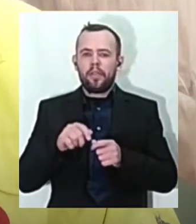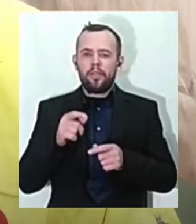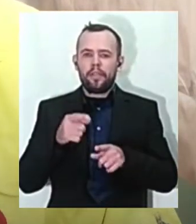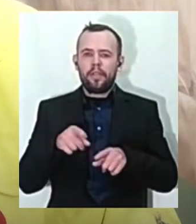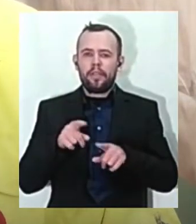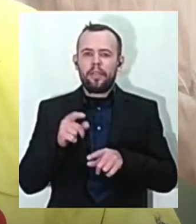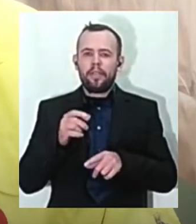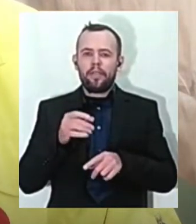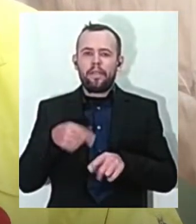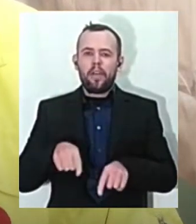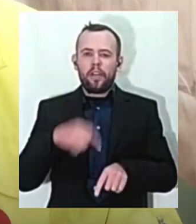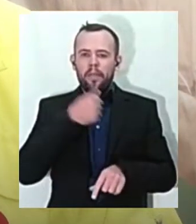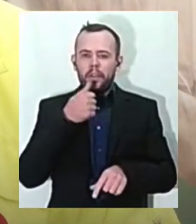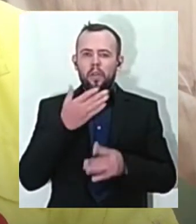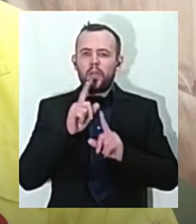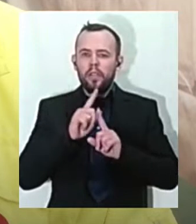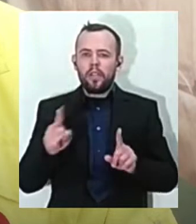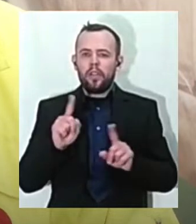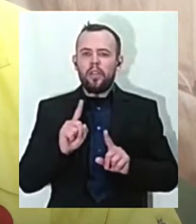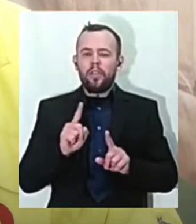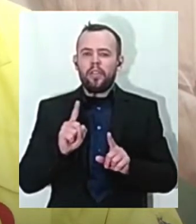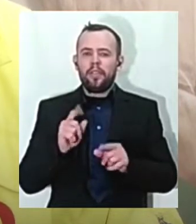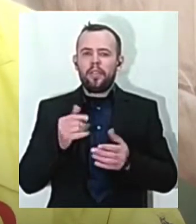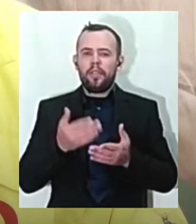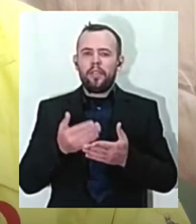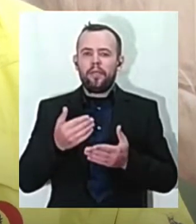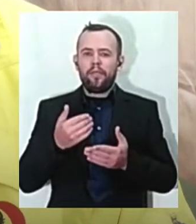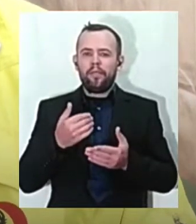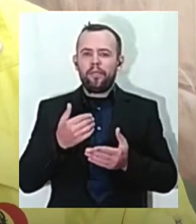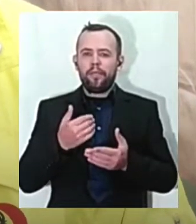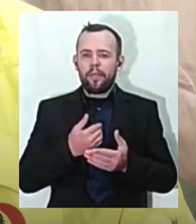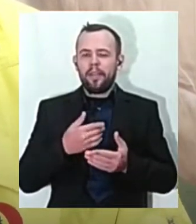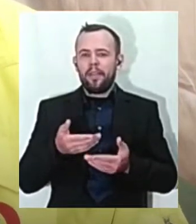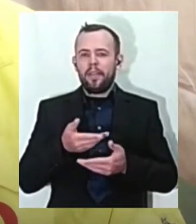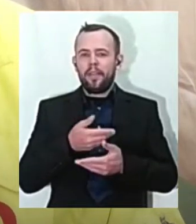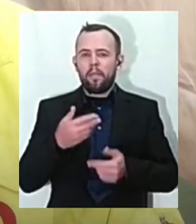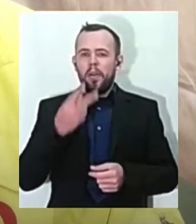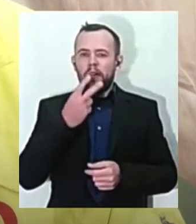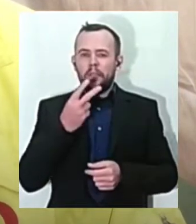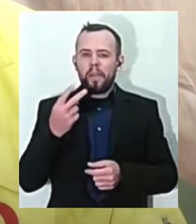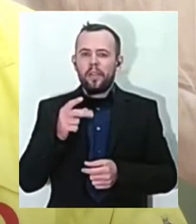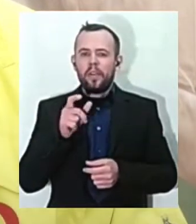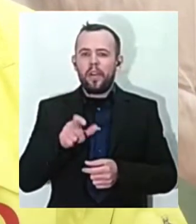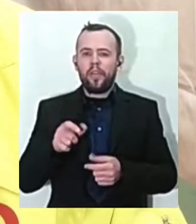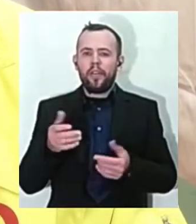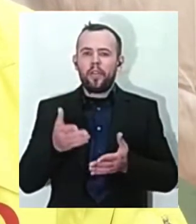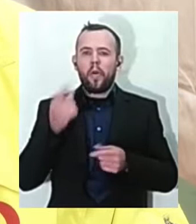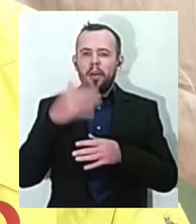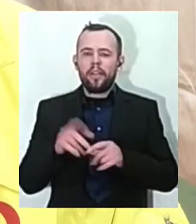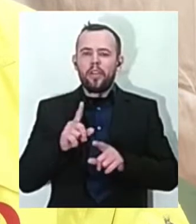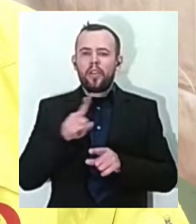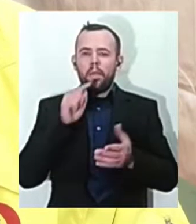році таке странно, що з всієї України у нас бездомні люди. Ми дивимося, бачимо людей, які, зрозуміло, що вони попали в цю